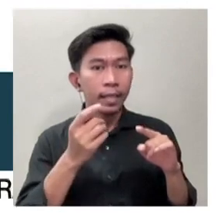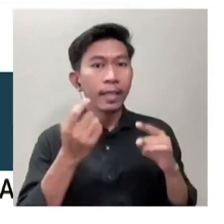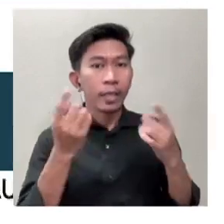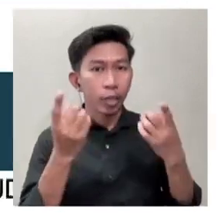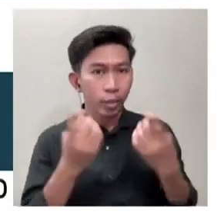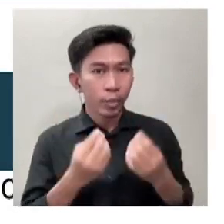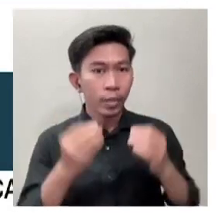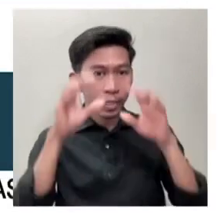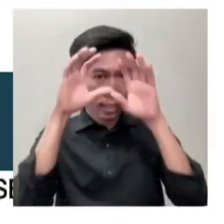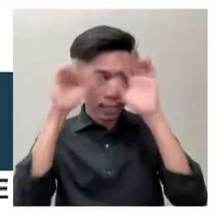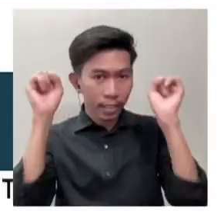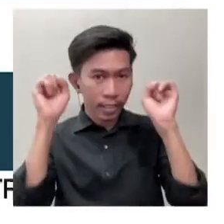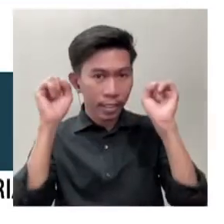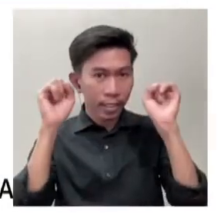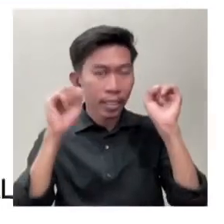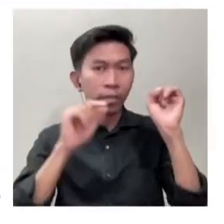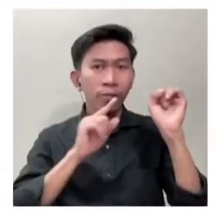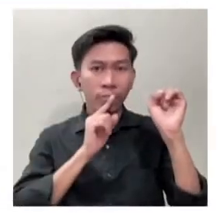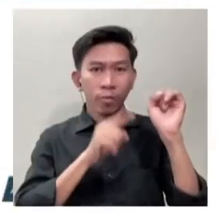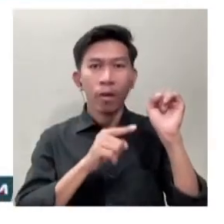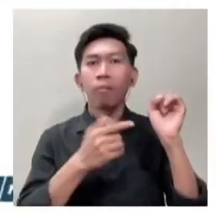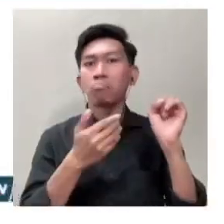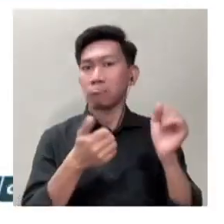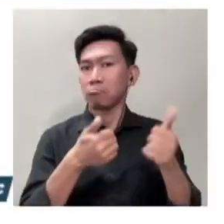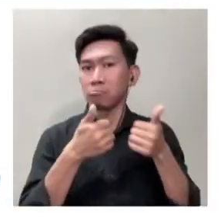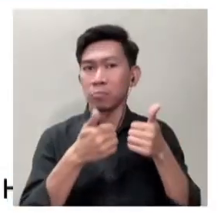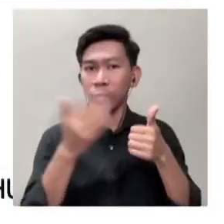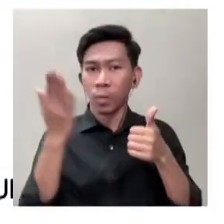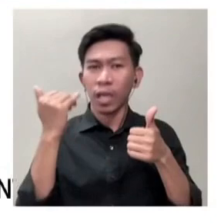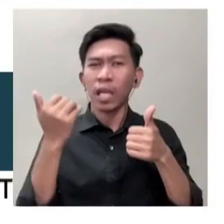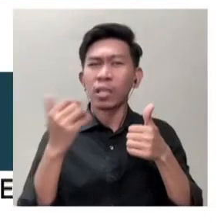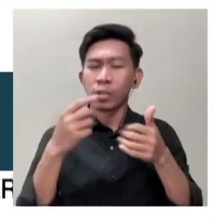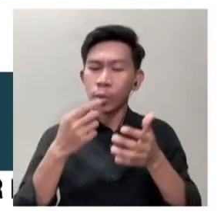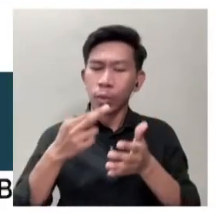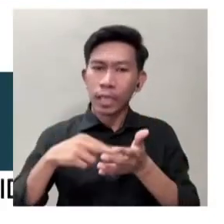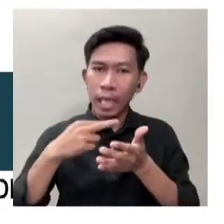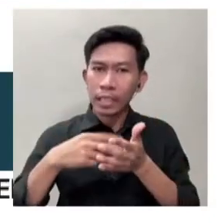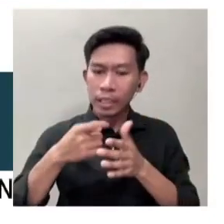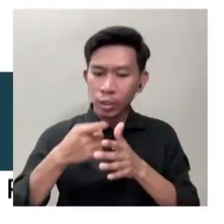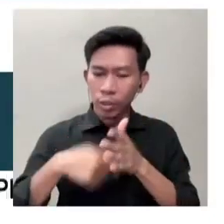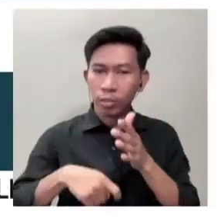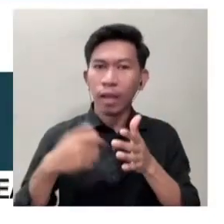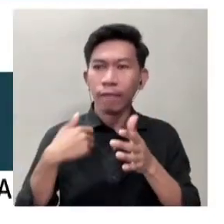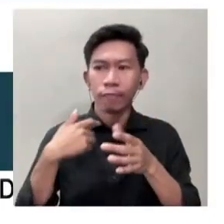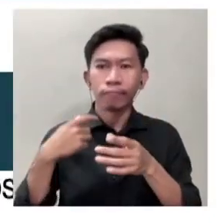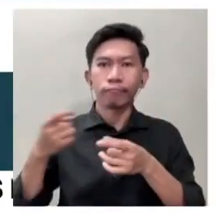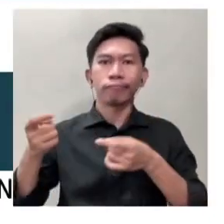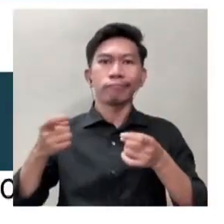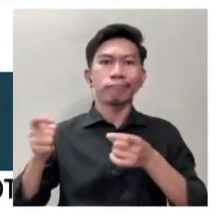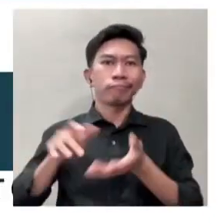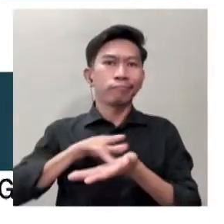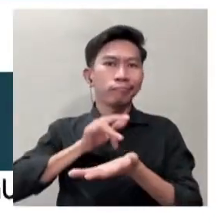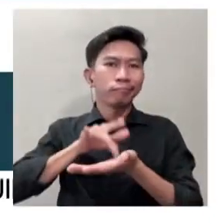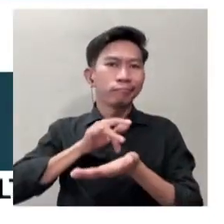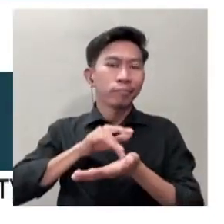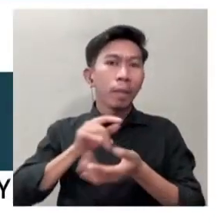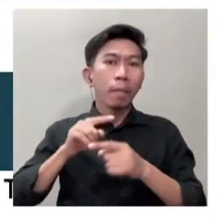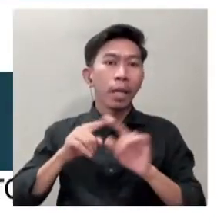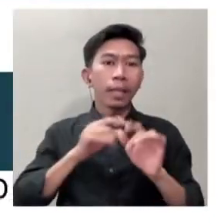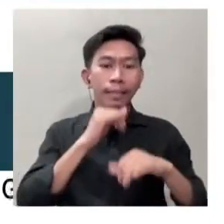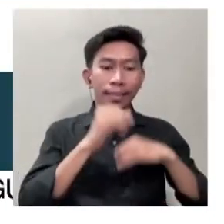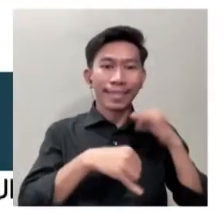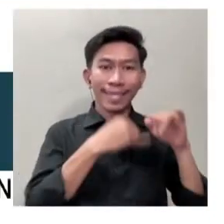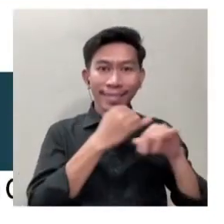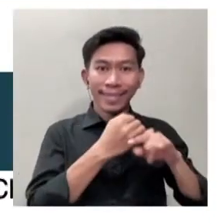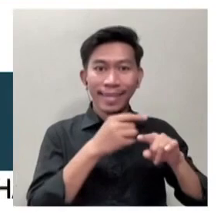that time yung presyo ng bigas. But kung makita natin internationally, it also helped, no,